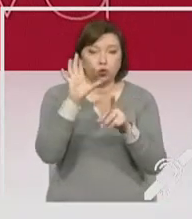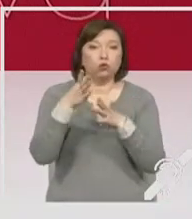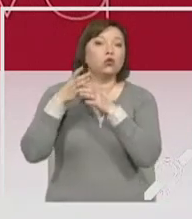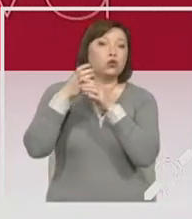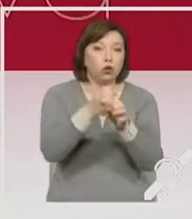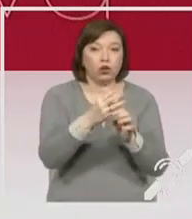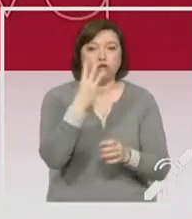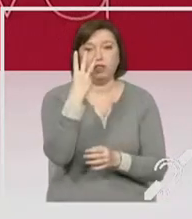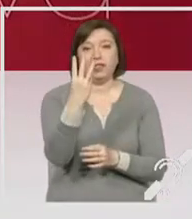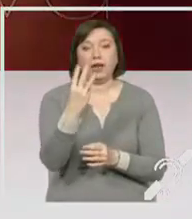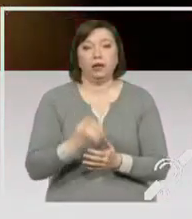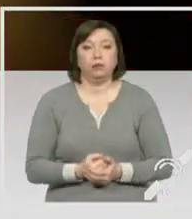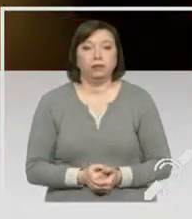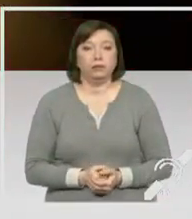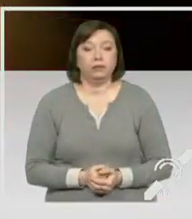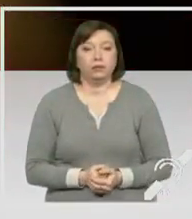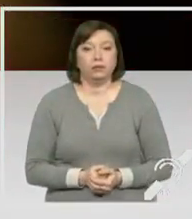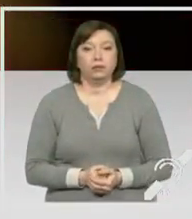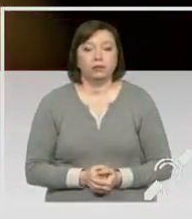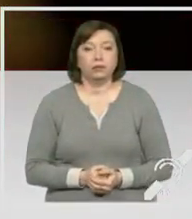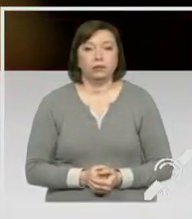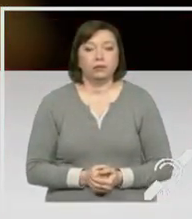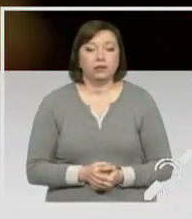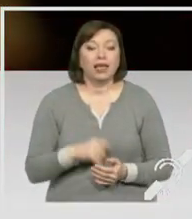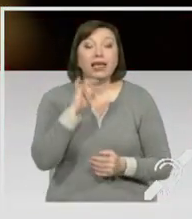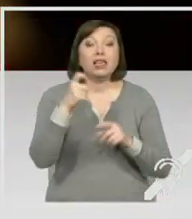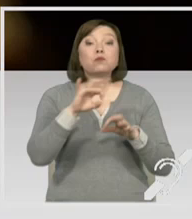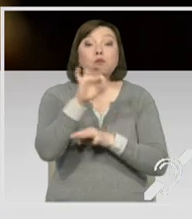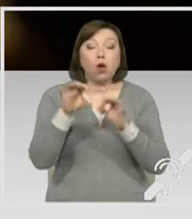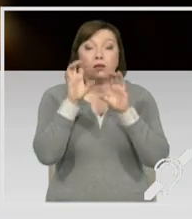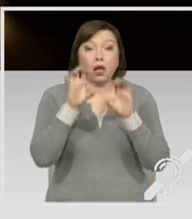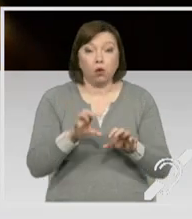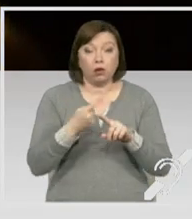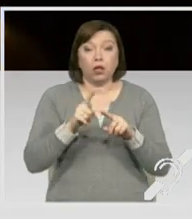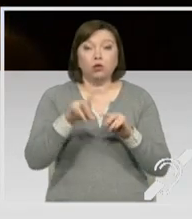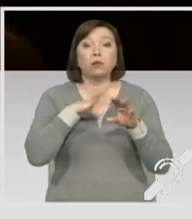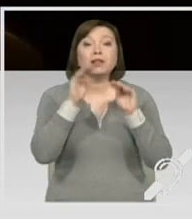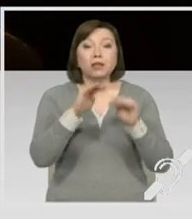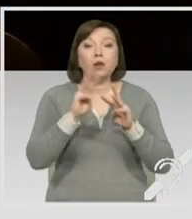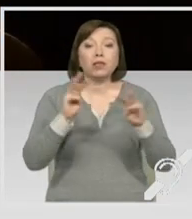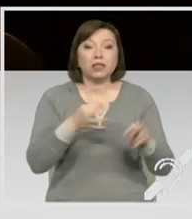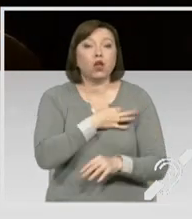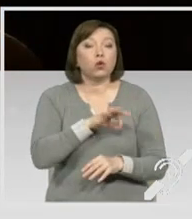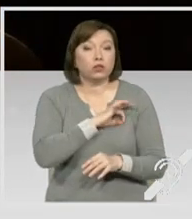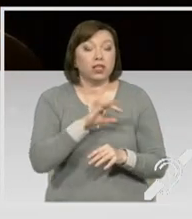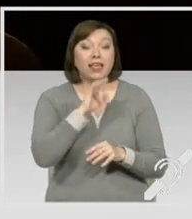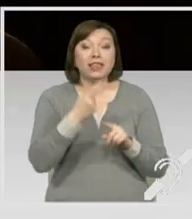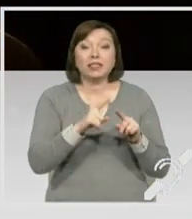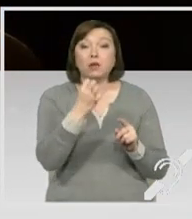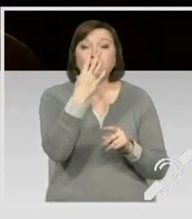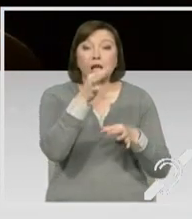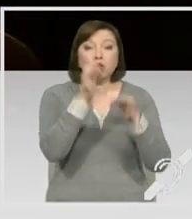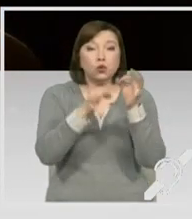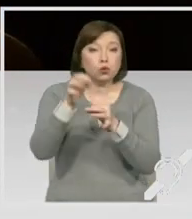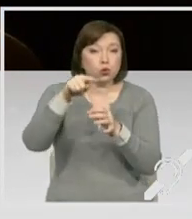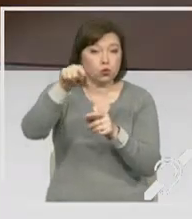Trei instituții din proiectul de lege elaborat de Ministerul Justiției reiese că dintre cele 15